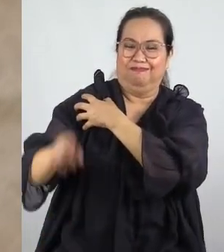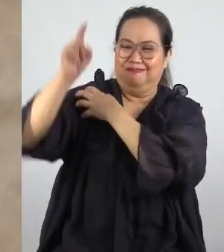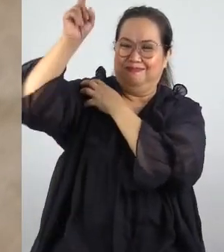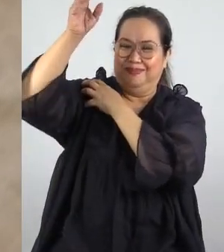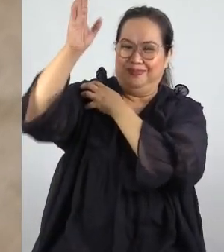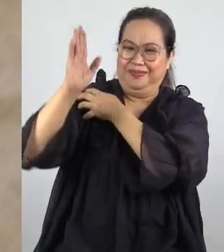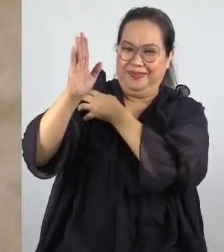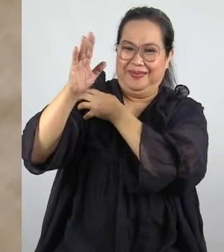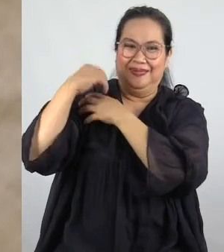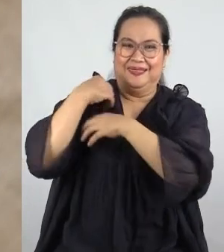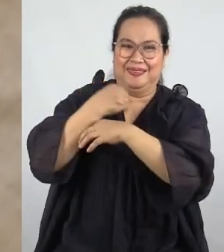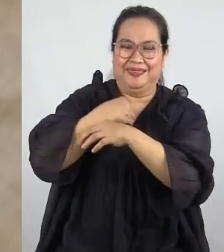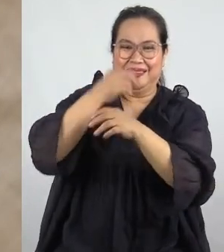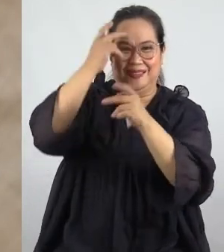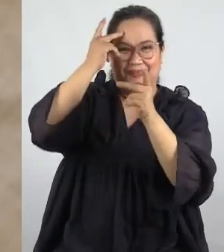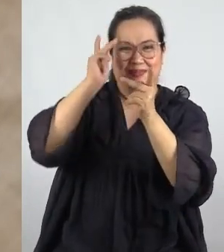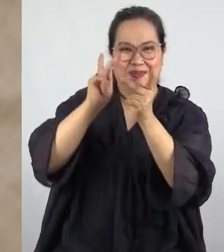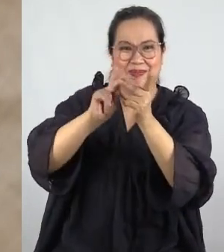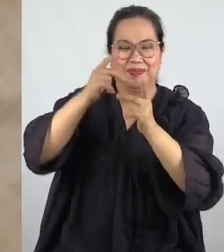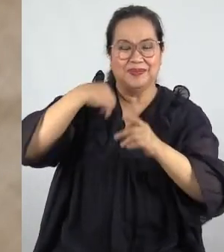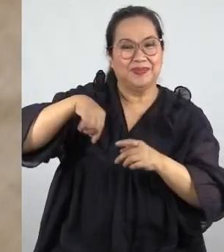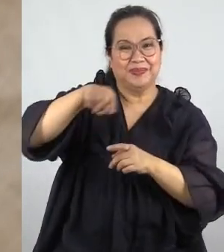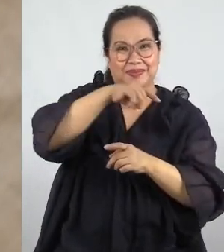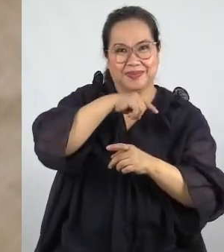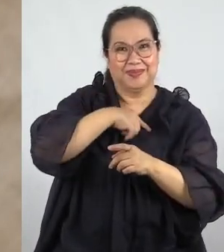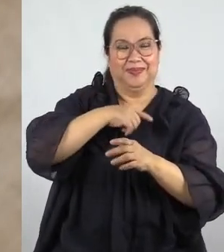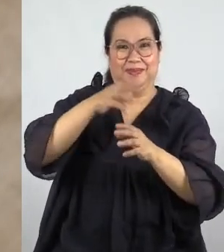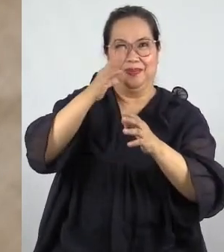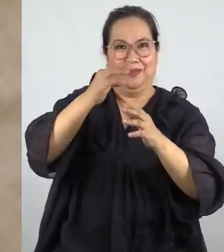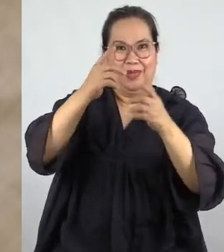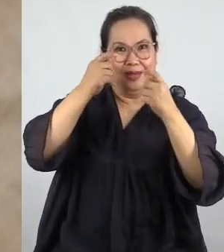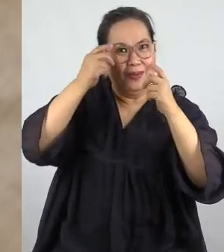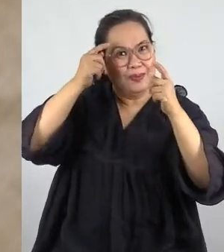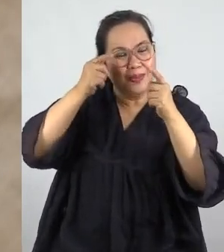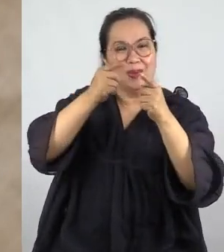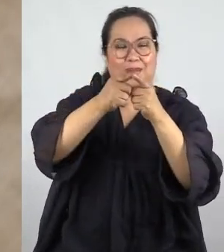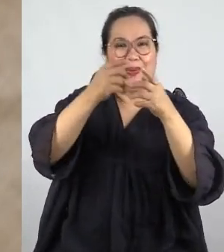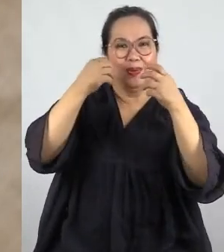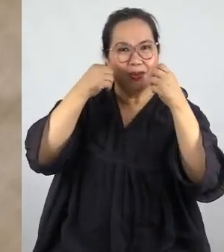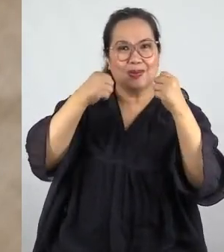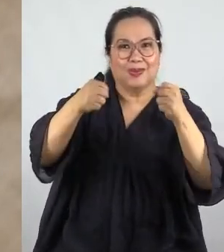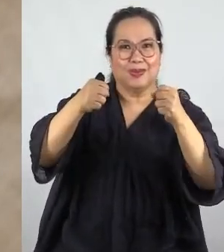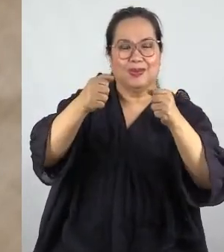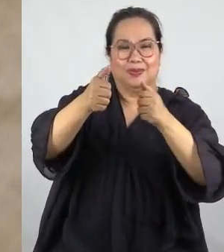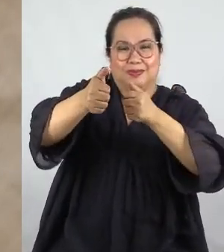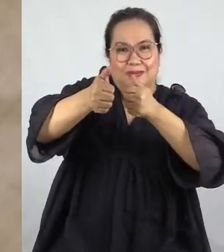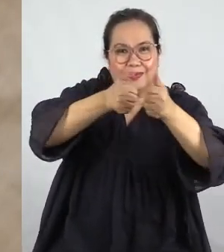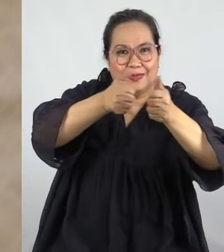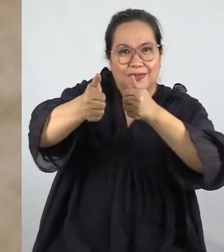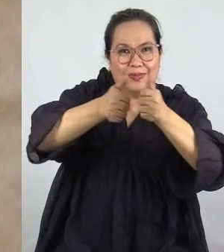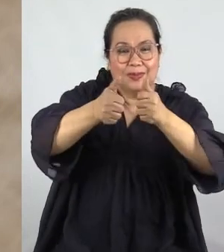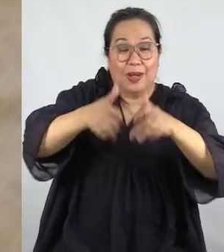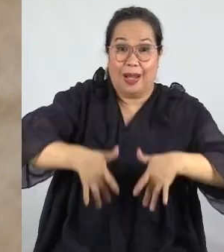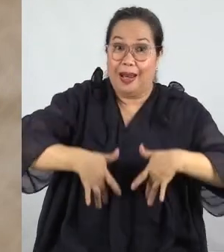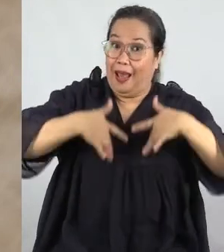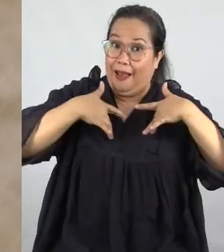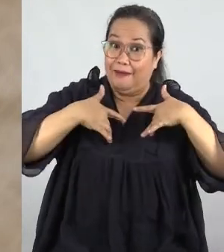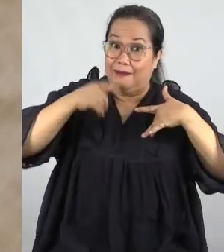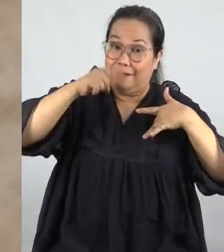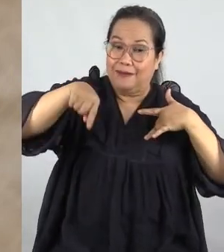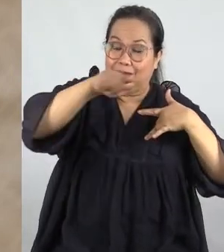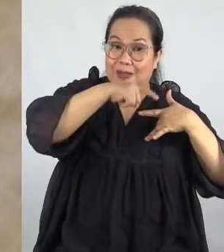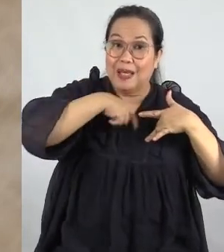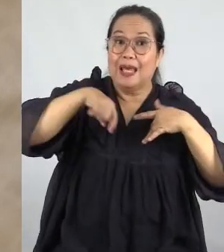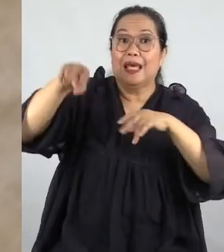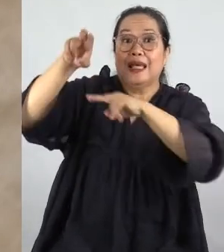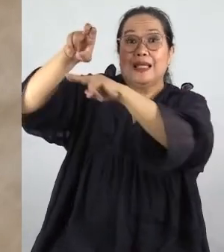ating layunin, ang layunin at lakas ng ating pagtakbo ay nakaupo